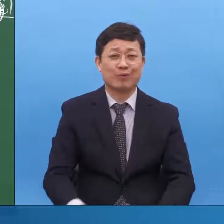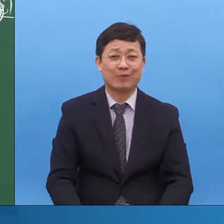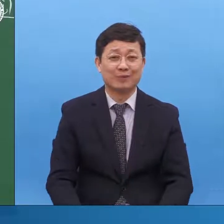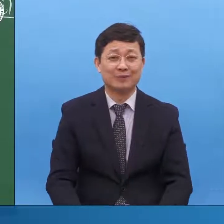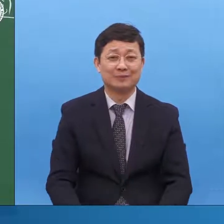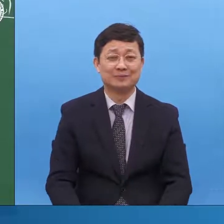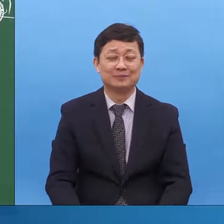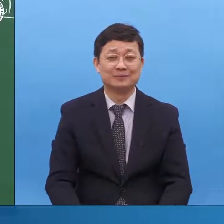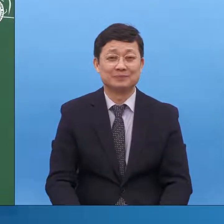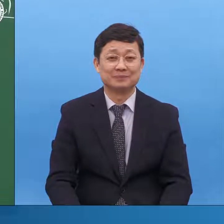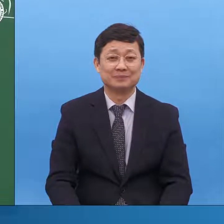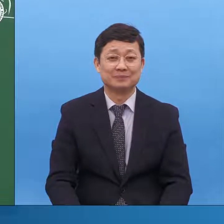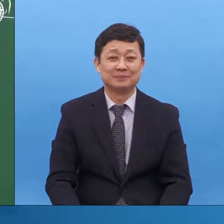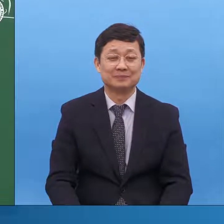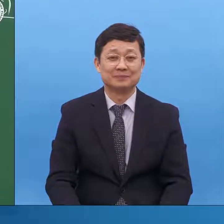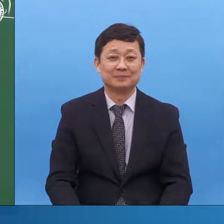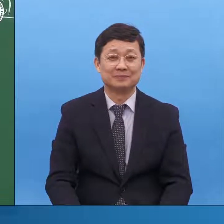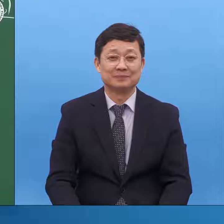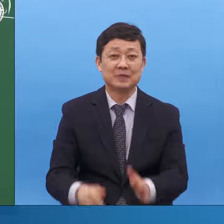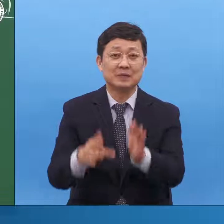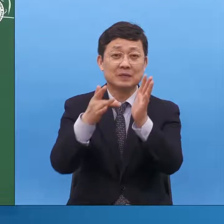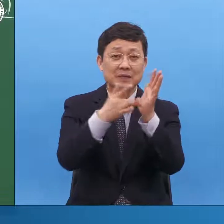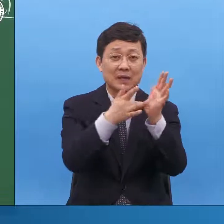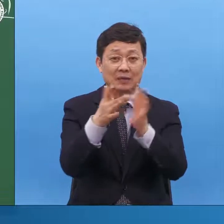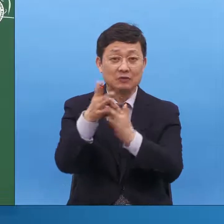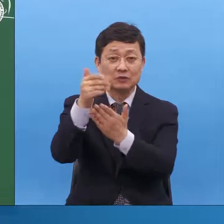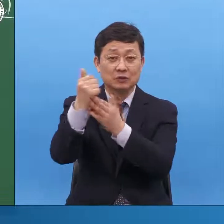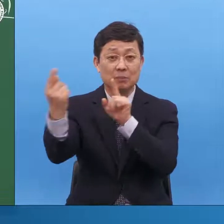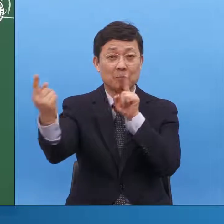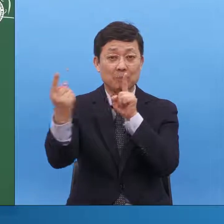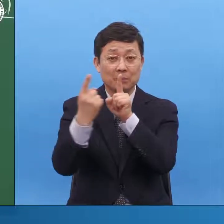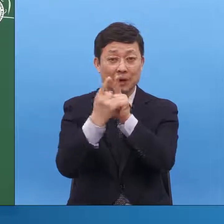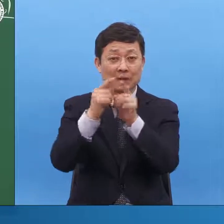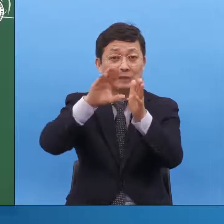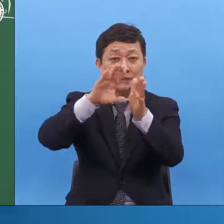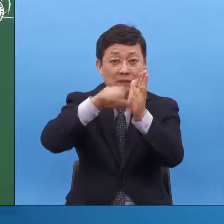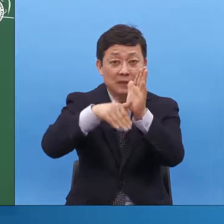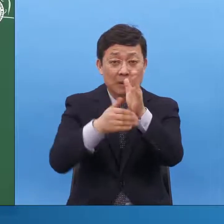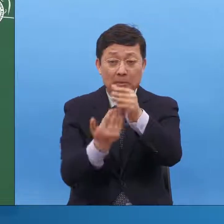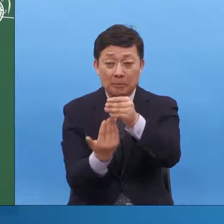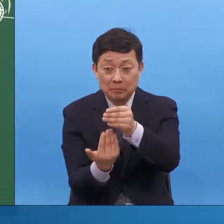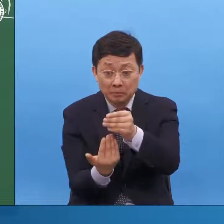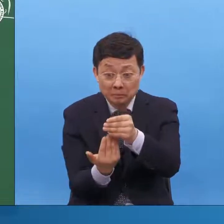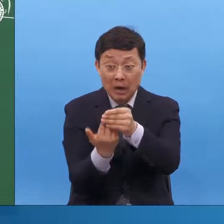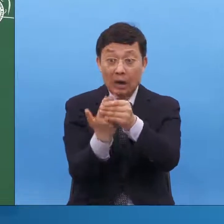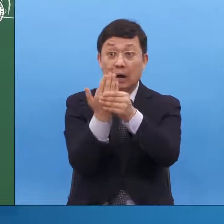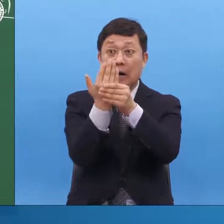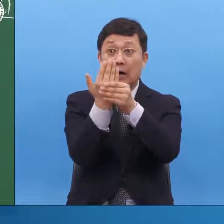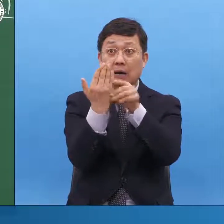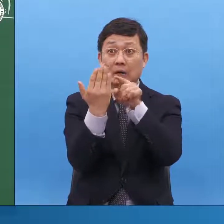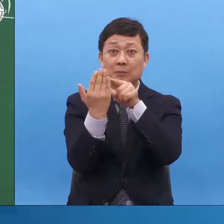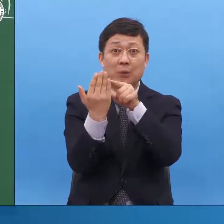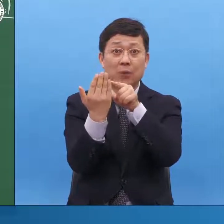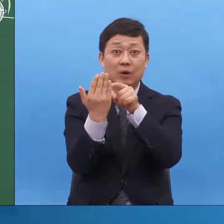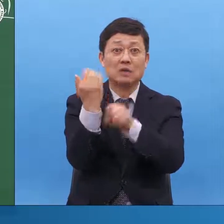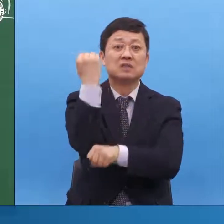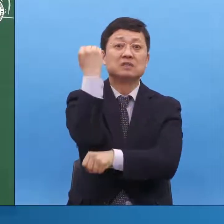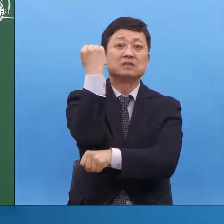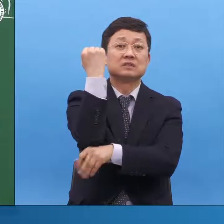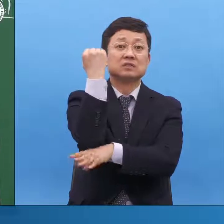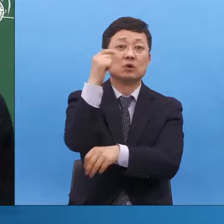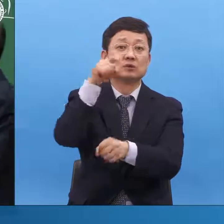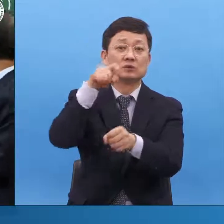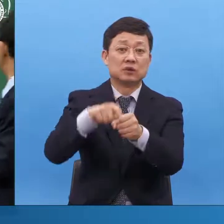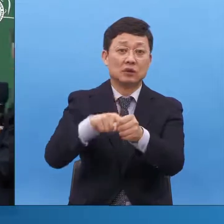I mean? 예수님을 만났을 때 일어나는 근원적인 치유. That we're talking about the fundamental